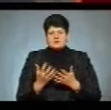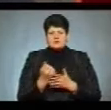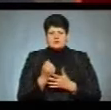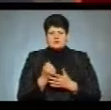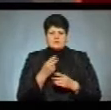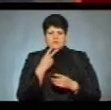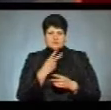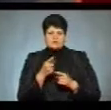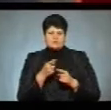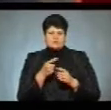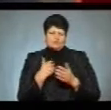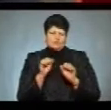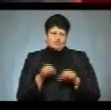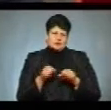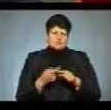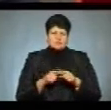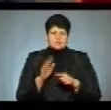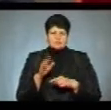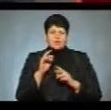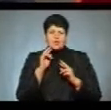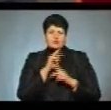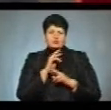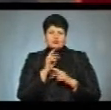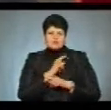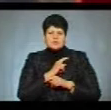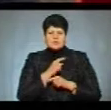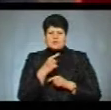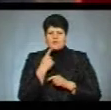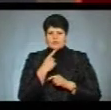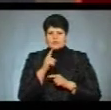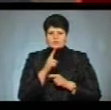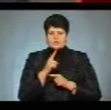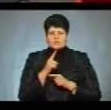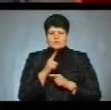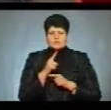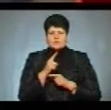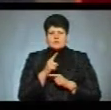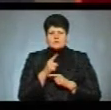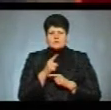отруєння, так як спеціаліст тимбаряру говорив, що протравлювалася